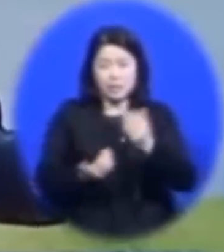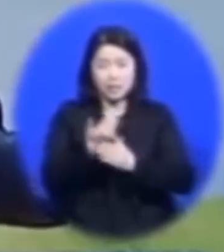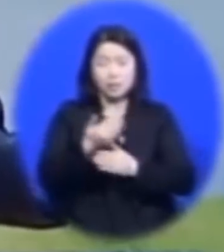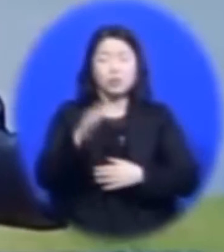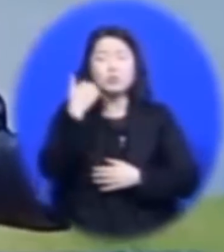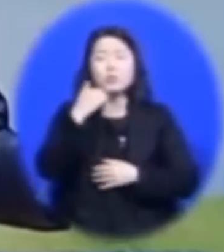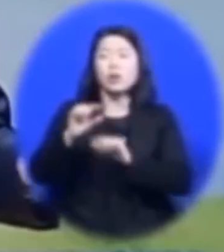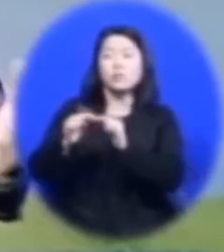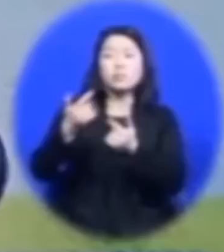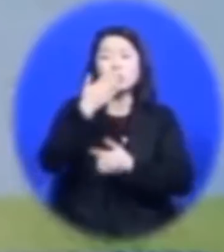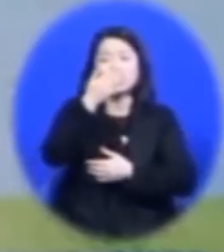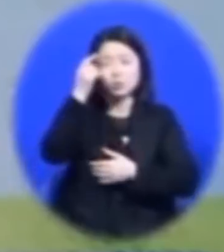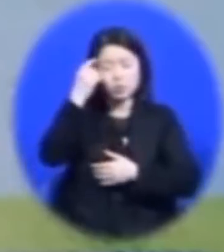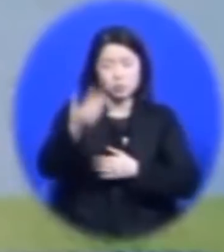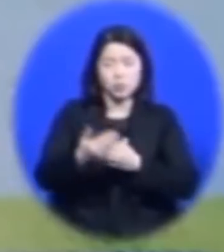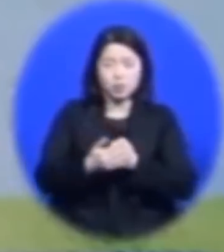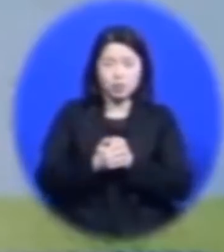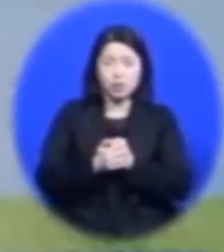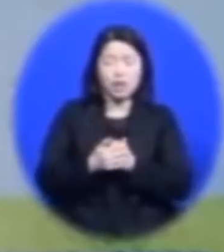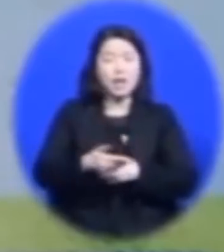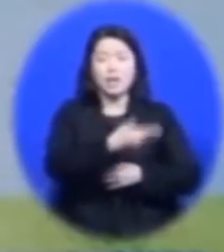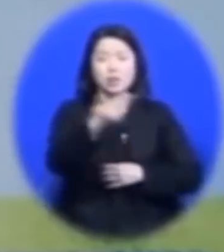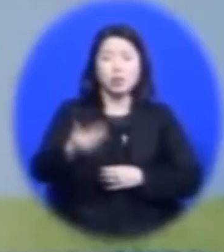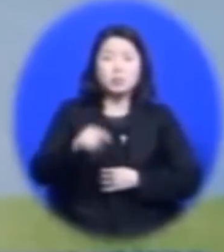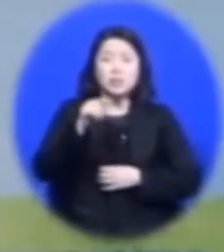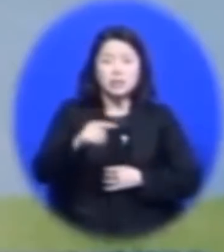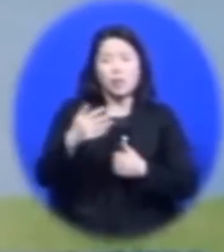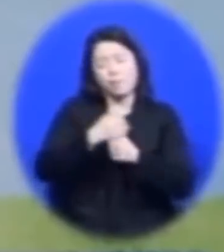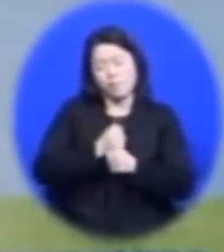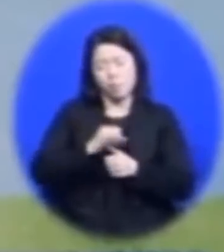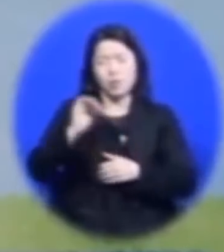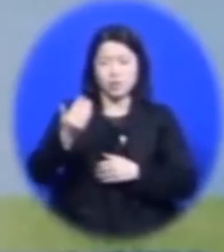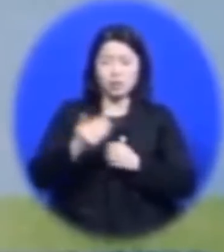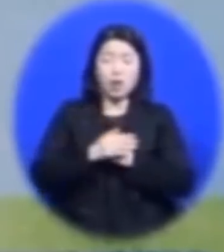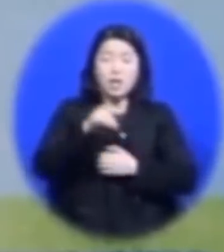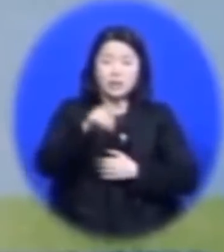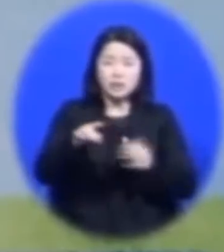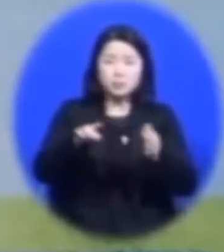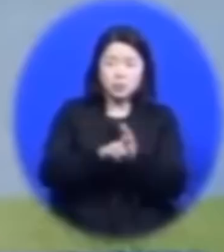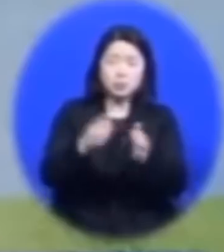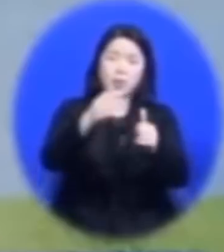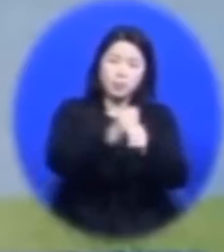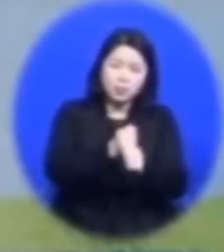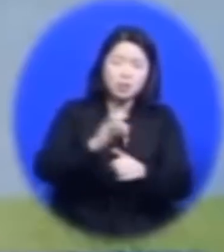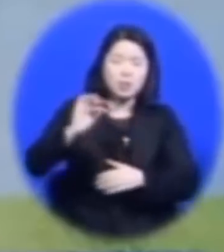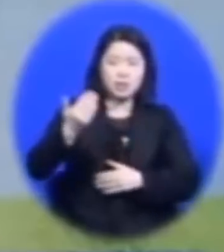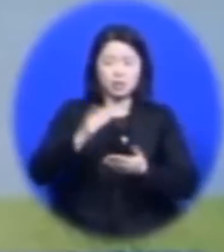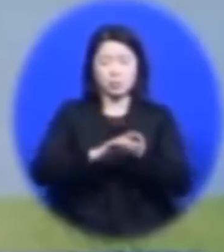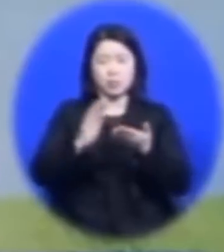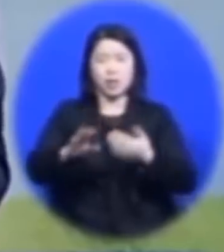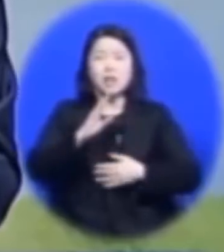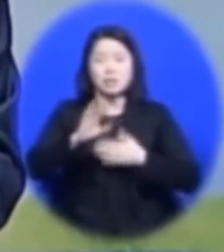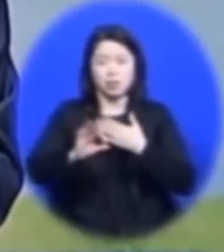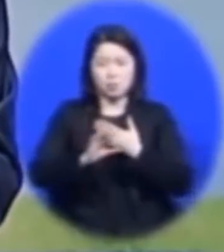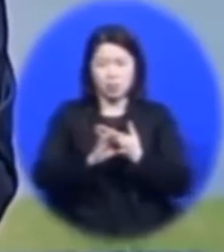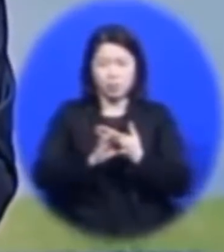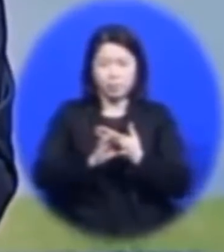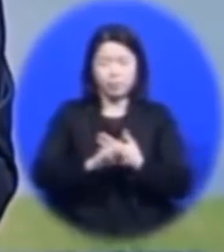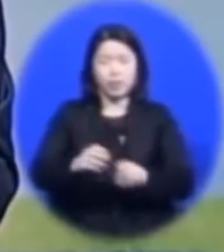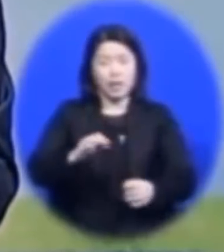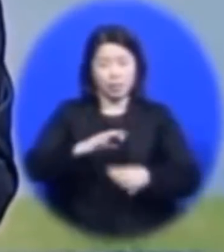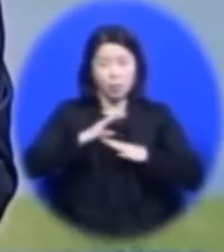있겠어요 여러분이 그것을 품어 셔야 되요 그 믿음을 정말 붙자 보셔야 됩니다 그러면